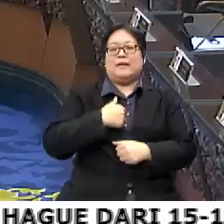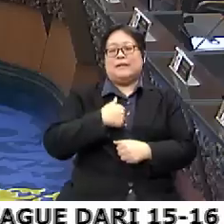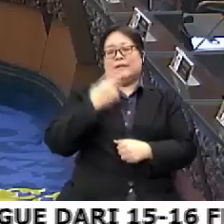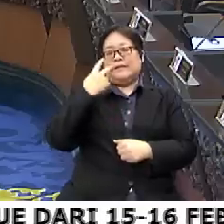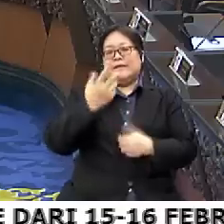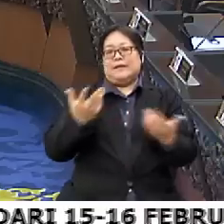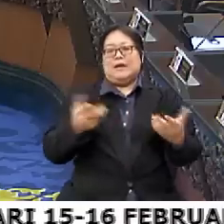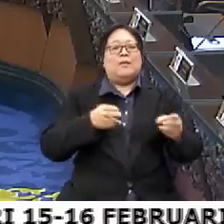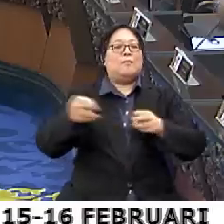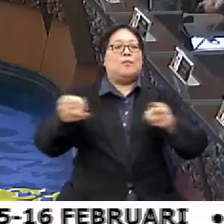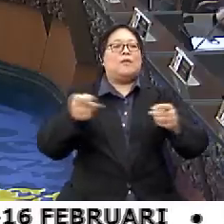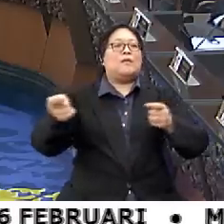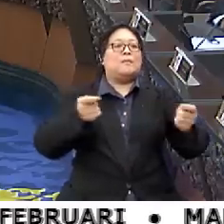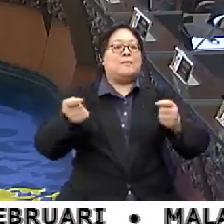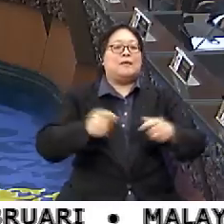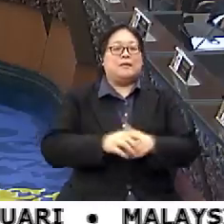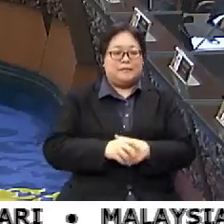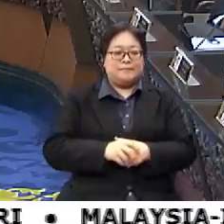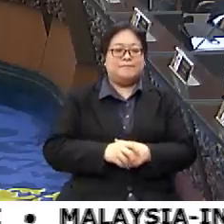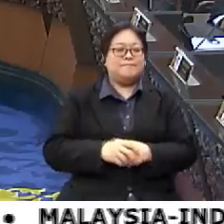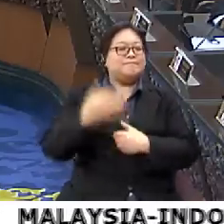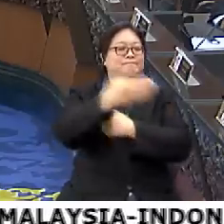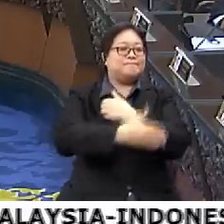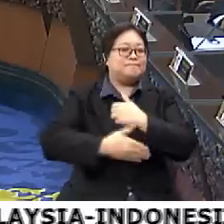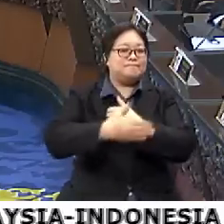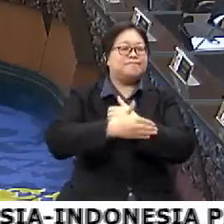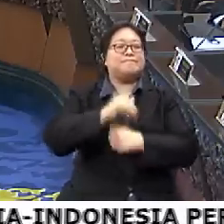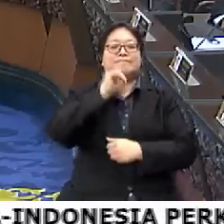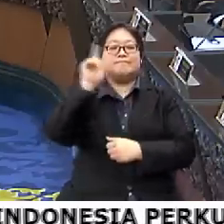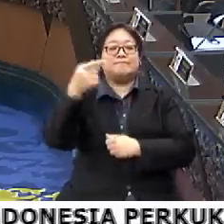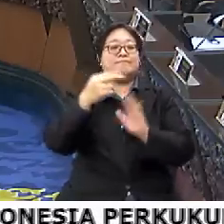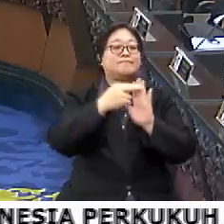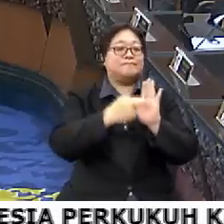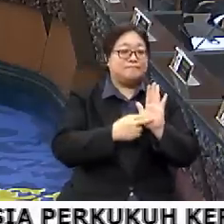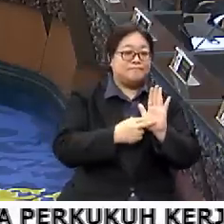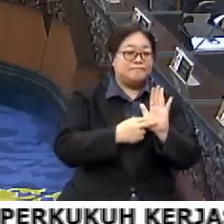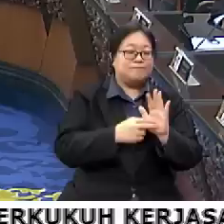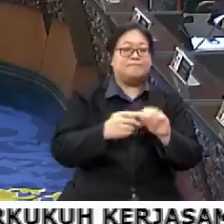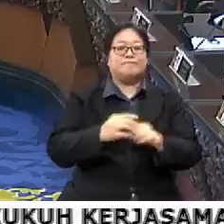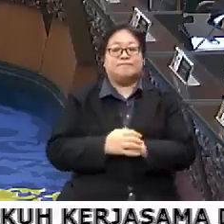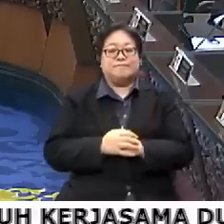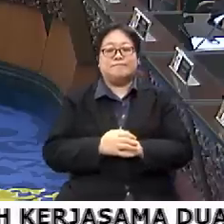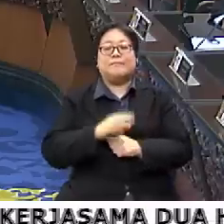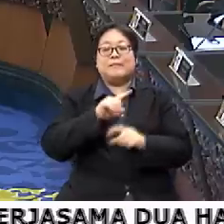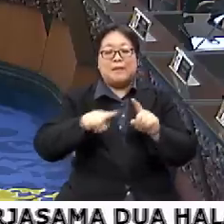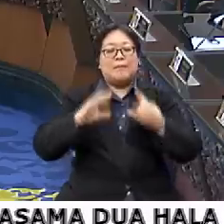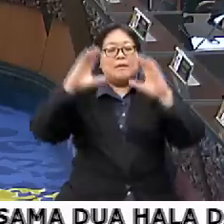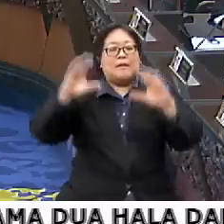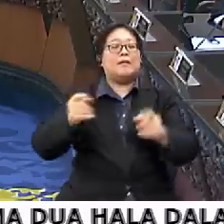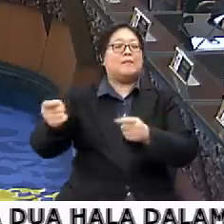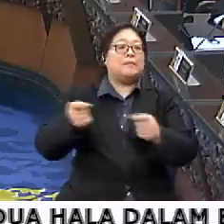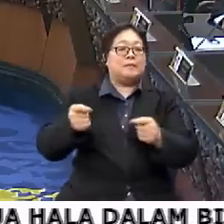melihat dari segi pengurusan pentadbiran negara kita, dari segi bukan hanya perundangannya, bahkan juga perjalanan